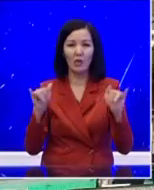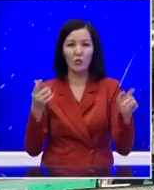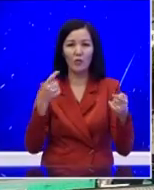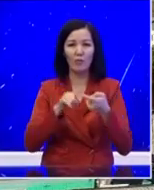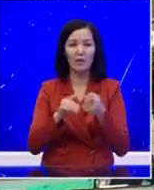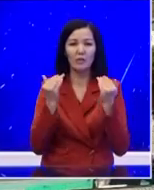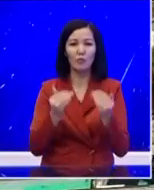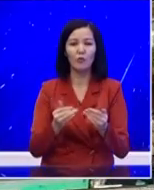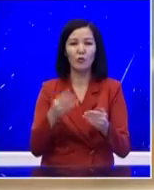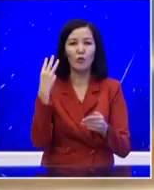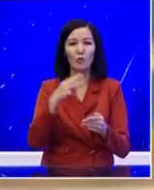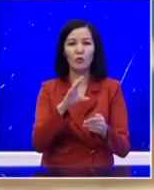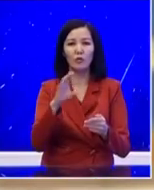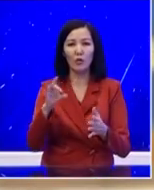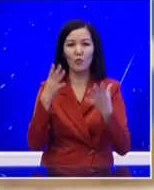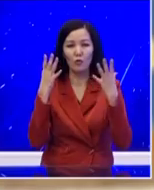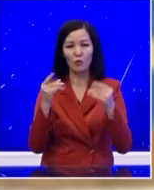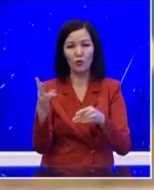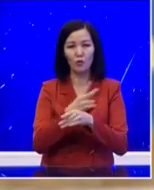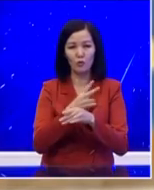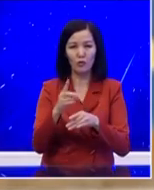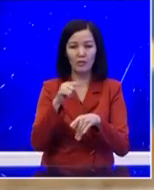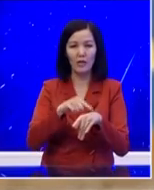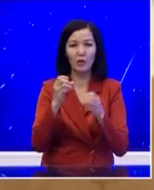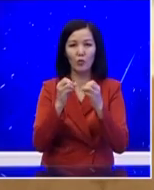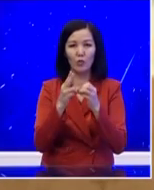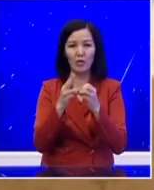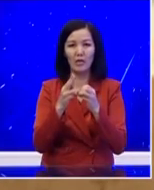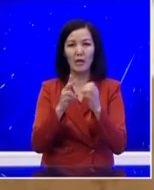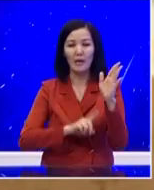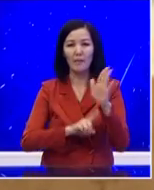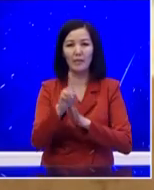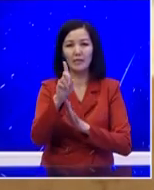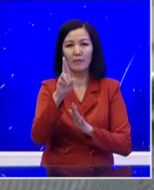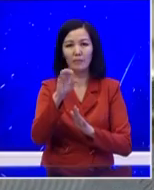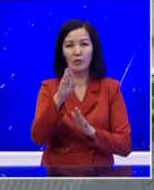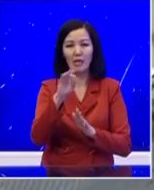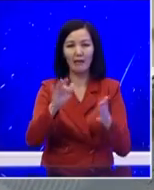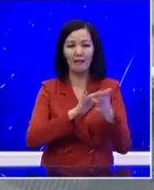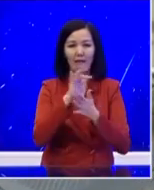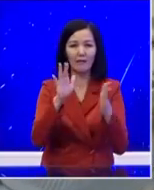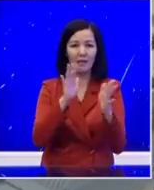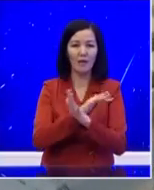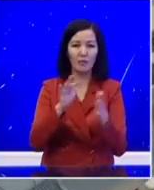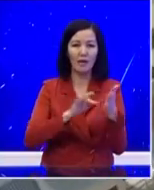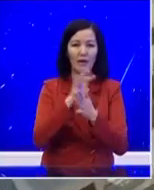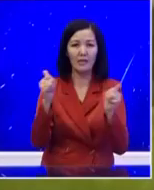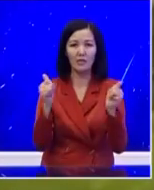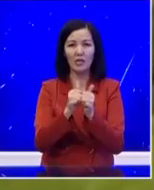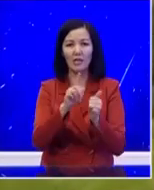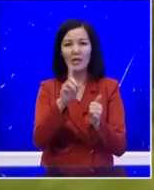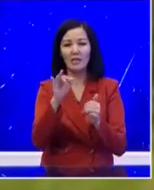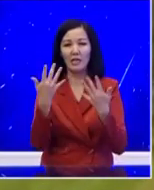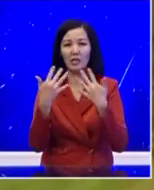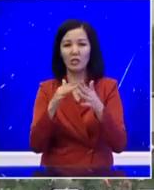таралуына байланысты бүгін 30 сәуір күні түнгі сағат 24:00-ден бастап Жаркент қаласы мен Қапшағай қаласы маңындағы Заречный